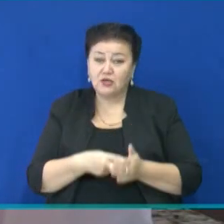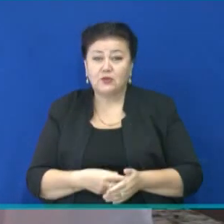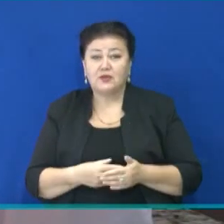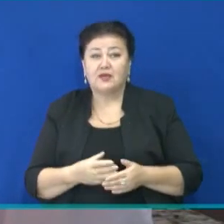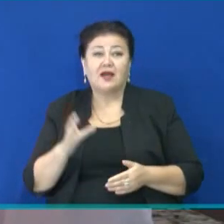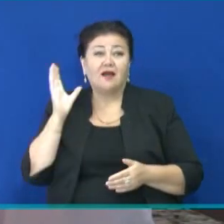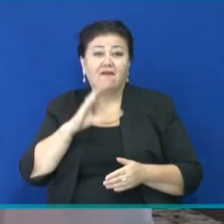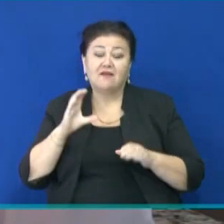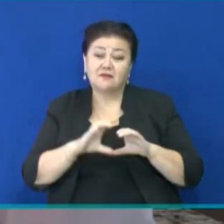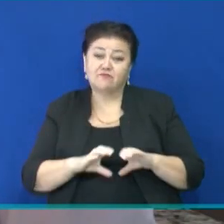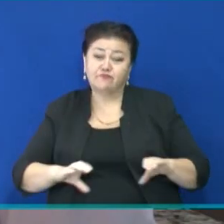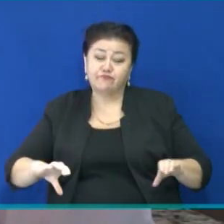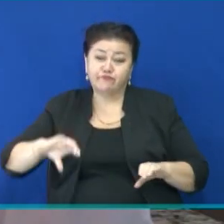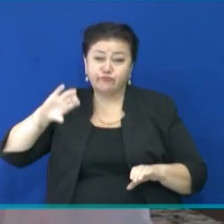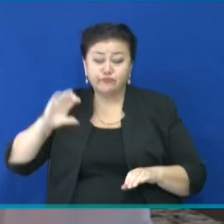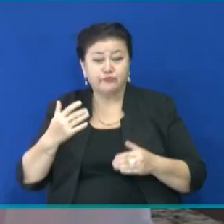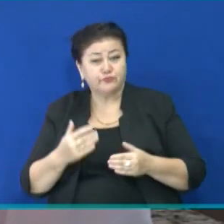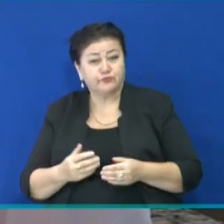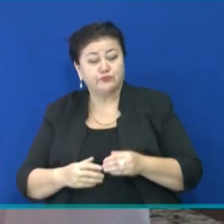Суағатын жерлерін, суағарларын қалпына келтіріп,